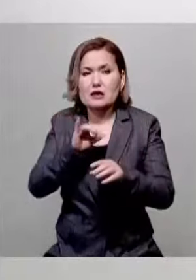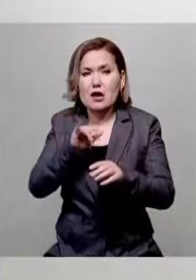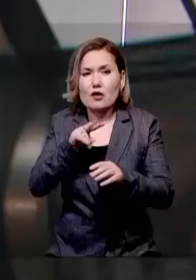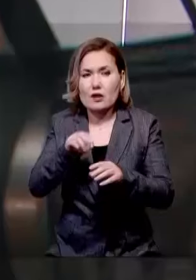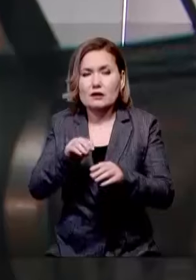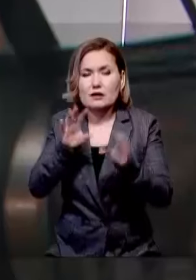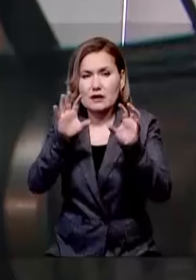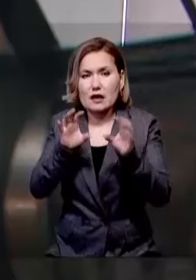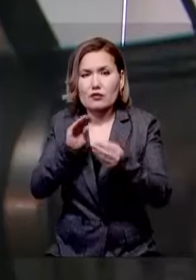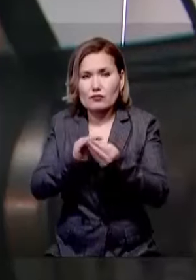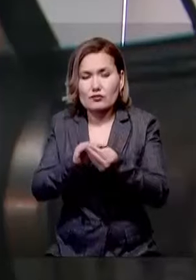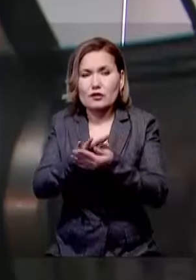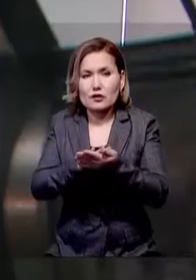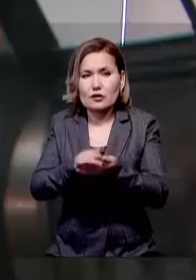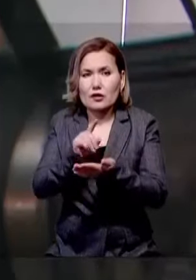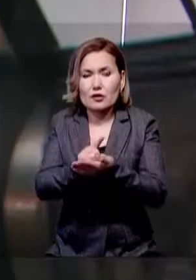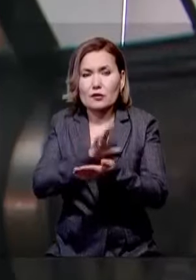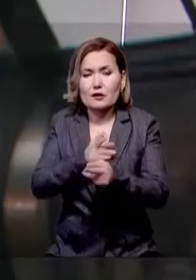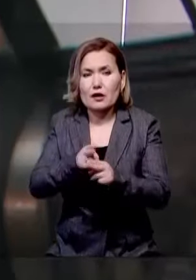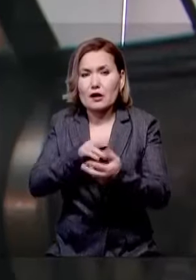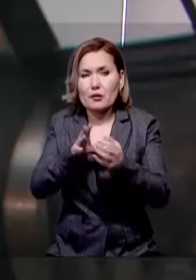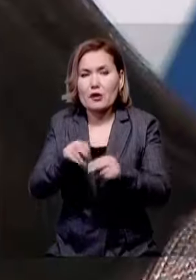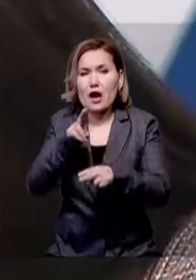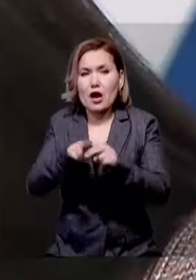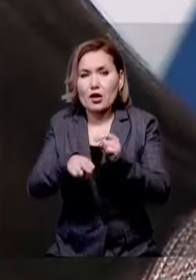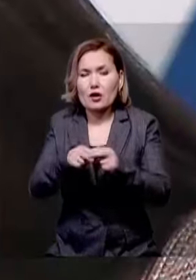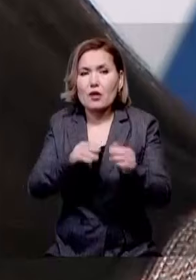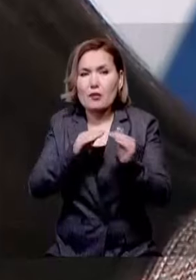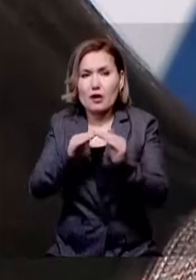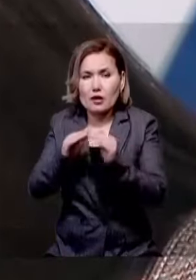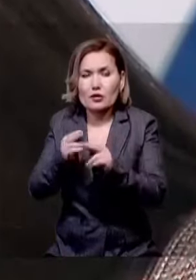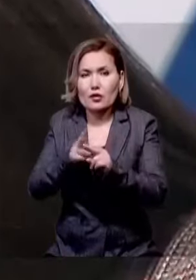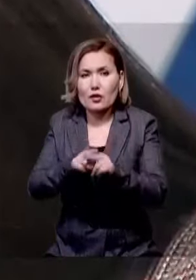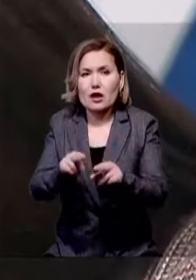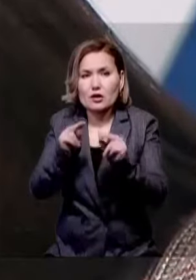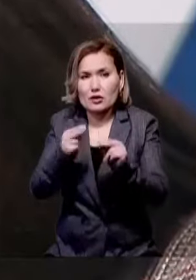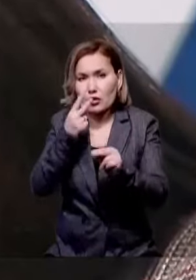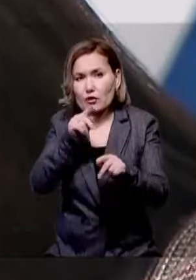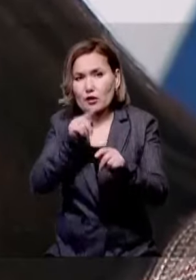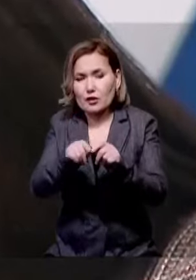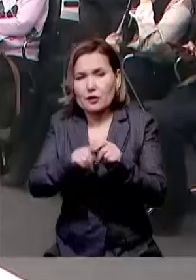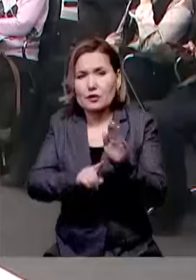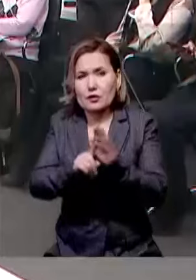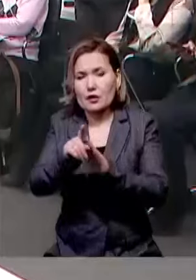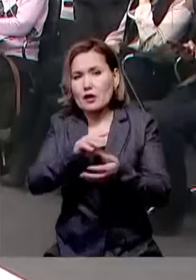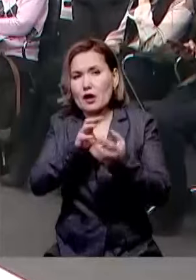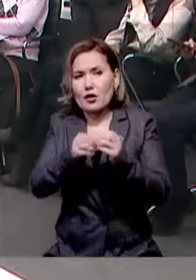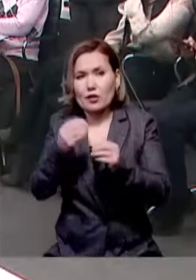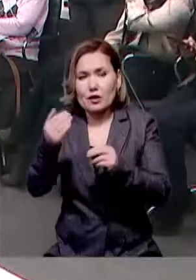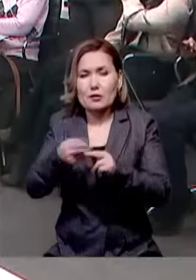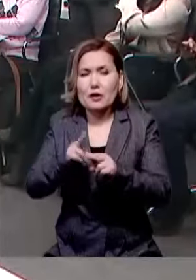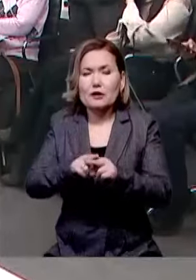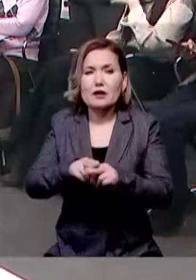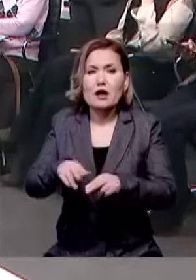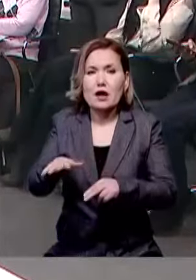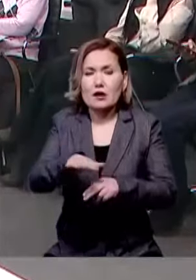қалу керек. Кәсіпкерлер бұл кодекс құрылыс жобаларын сараптау нарығын ашық түрде монополиялауға әкеп соғады деп алаңдаулы.